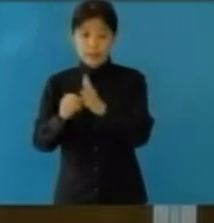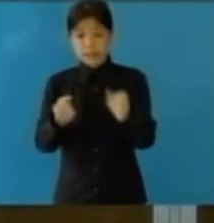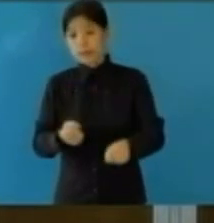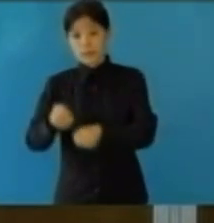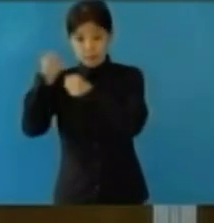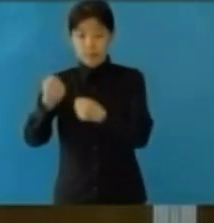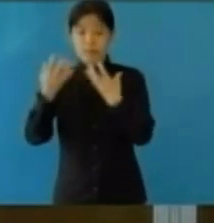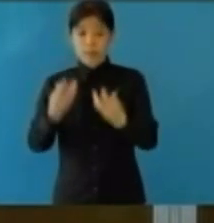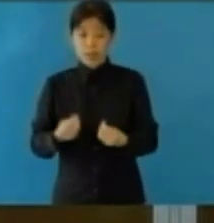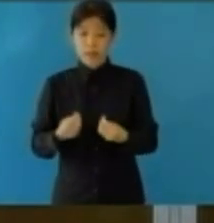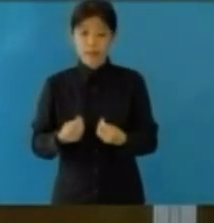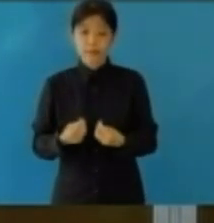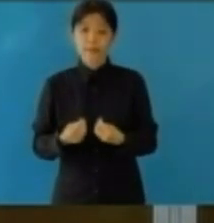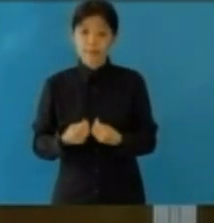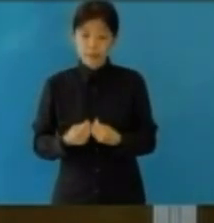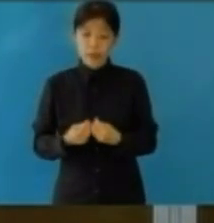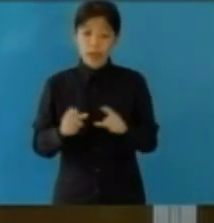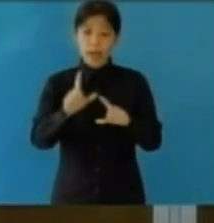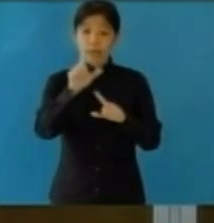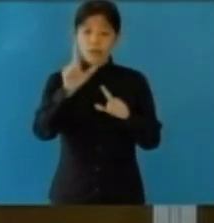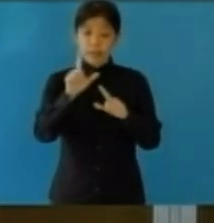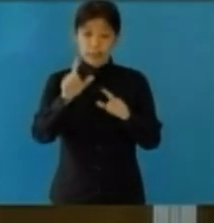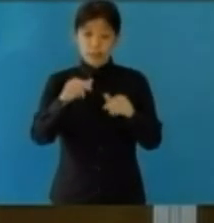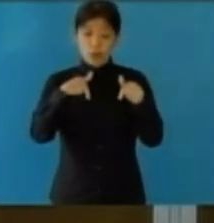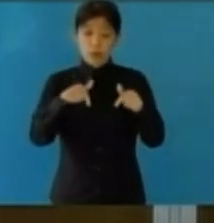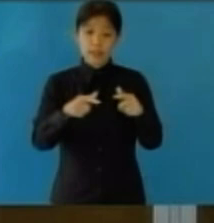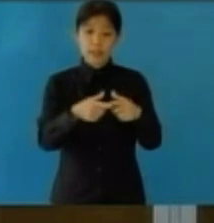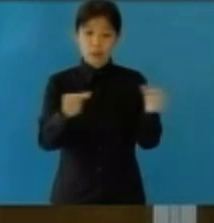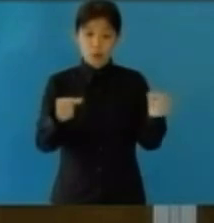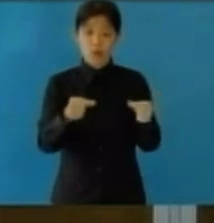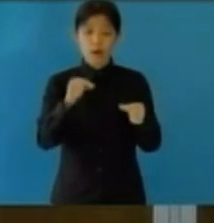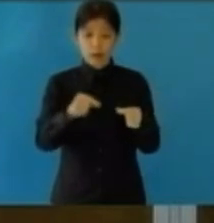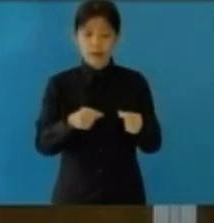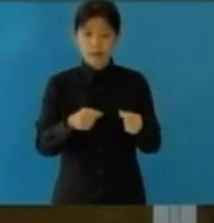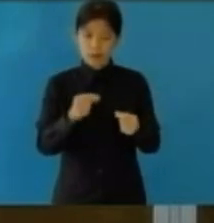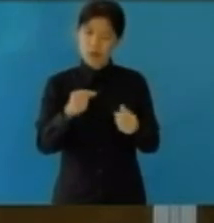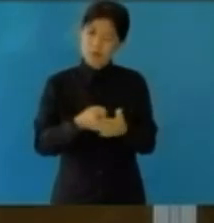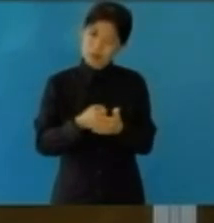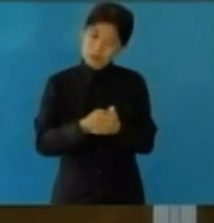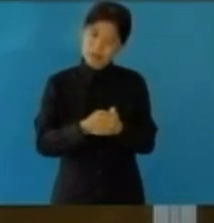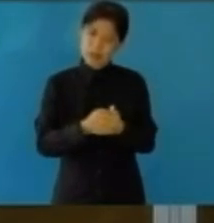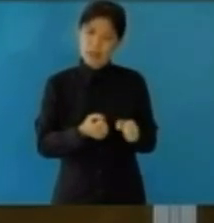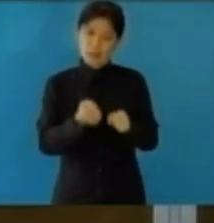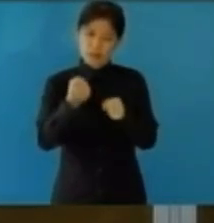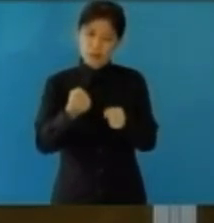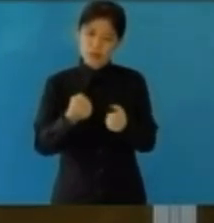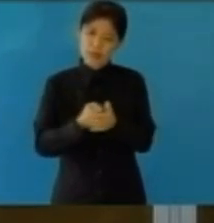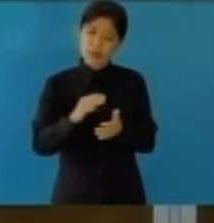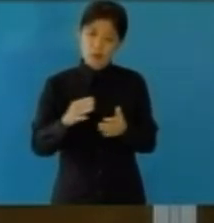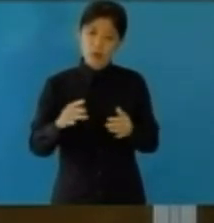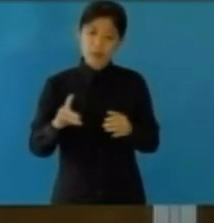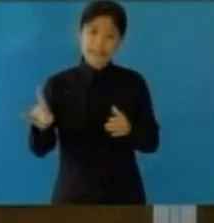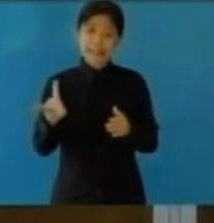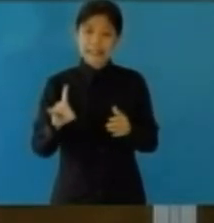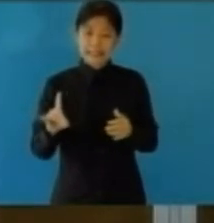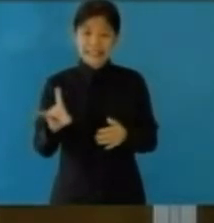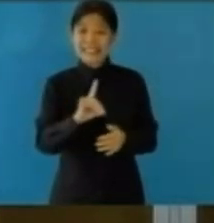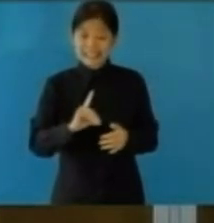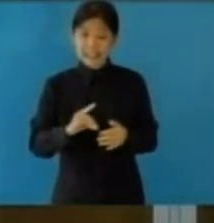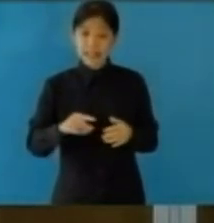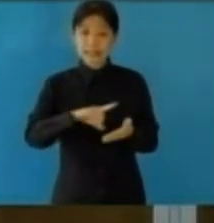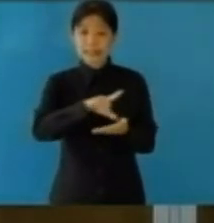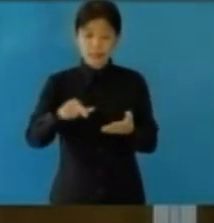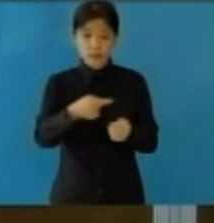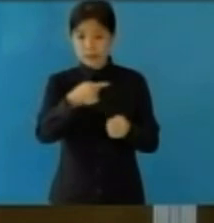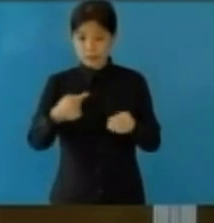ました。また NTT 西日本につきましても、惜しくも、大会において優勝を逃しましたが、近畿地区を1位で通過したということで、オイドン